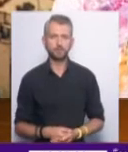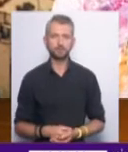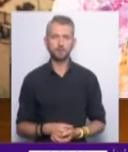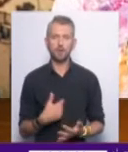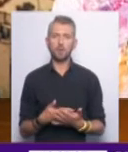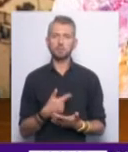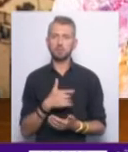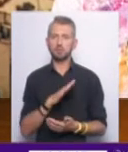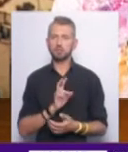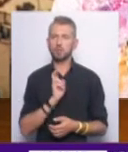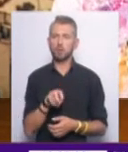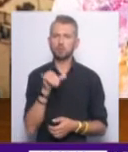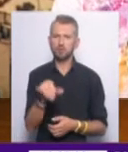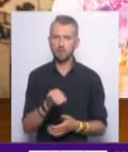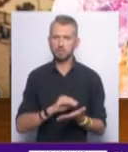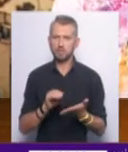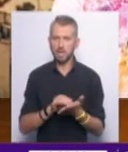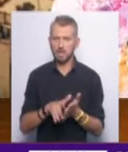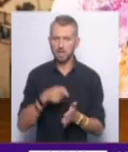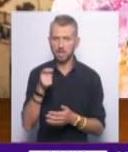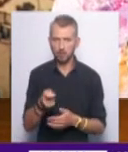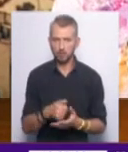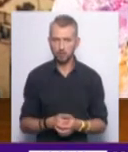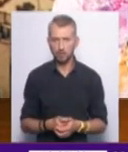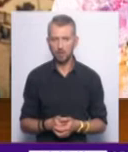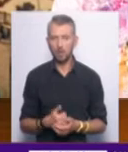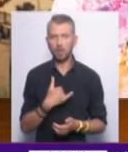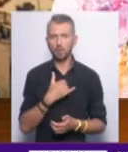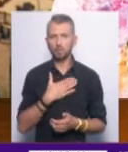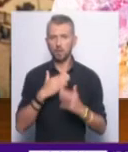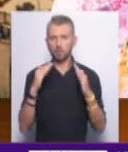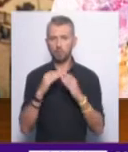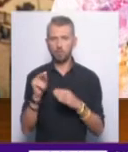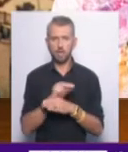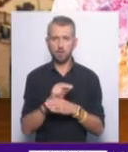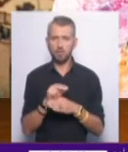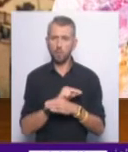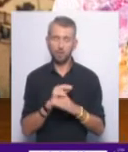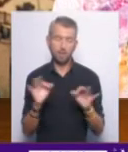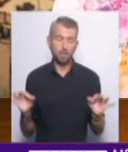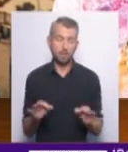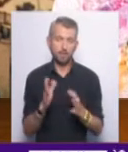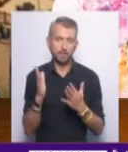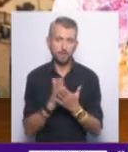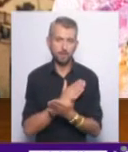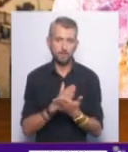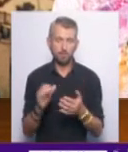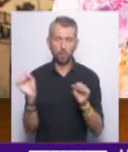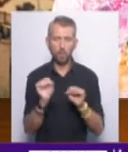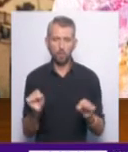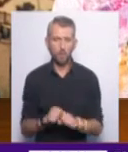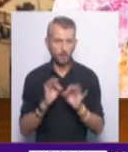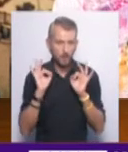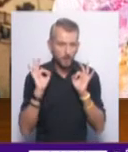ми приходили до вас, писали заявку. Так. У нас у домі ремонту ніякого, уборки